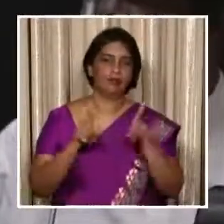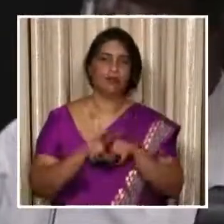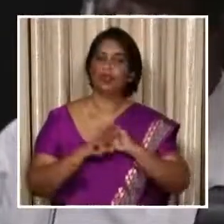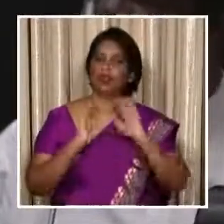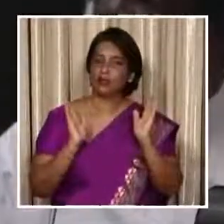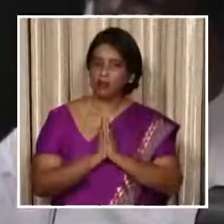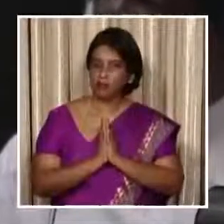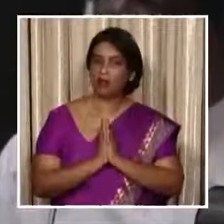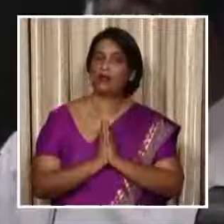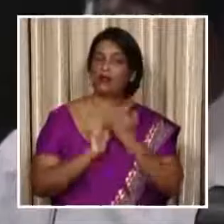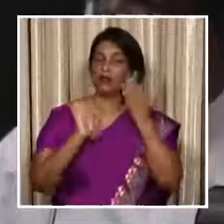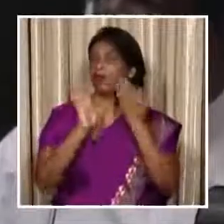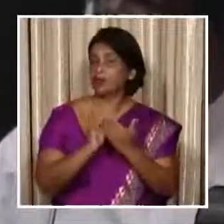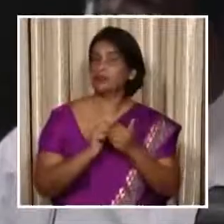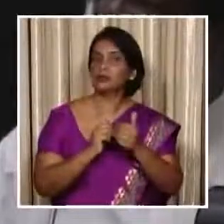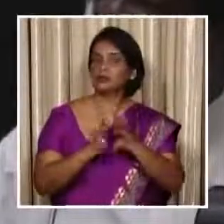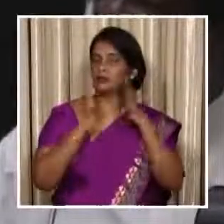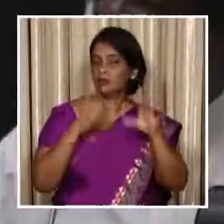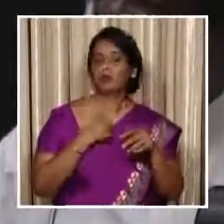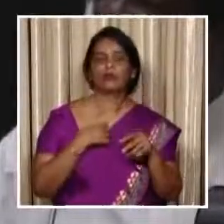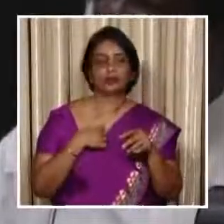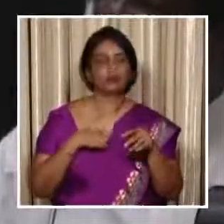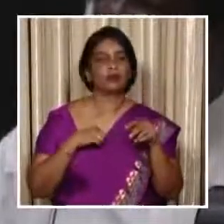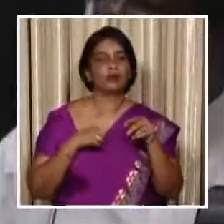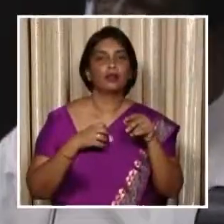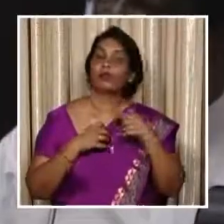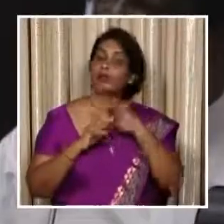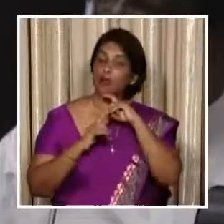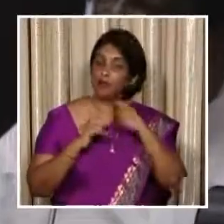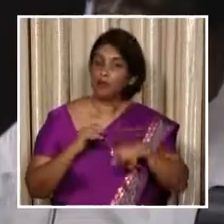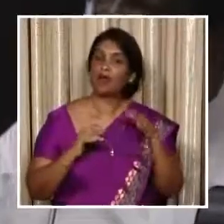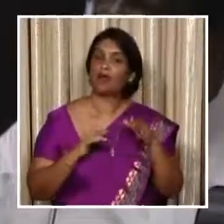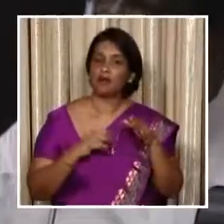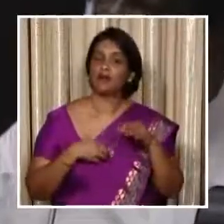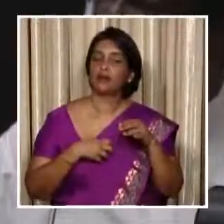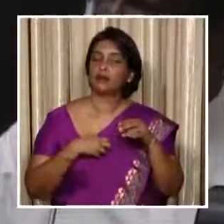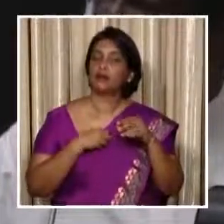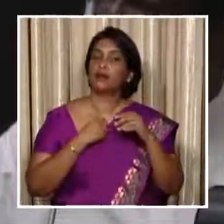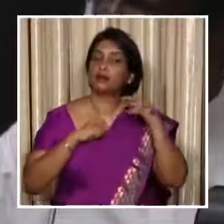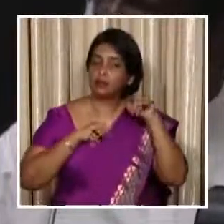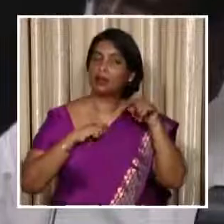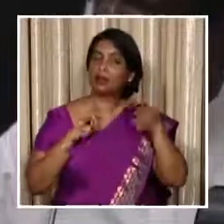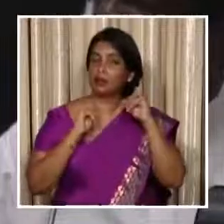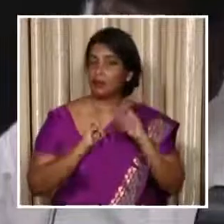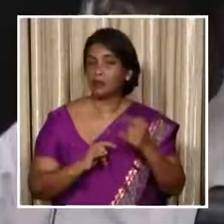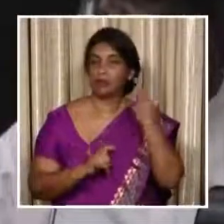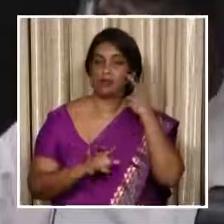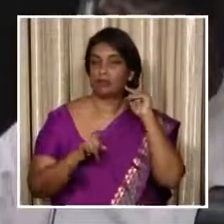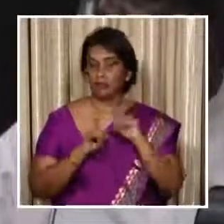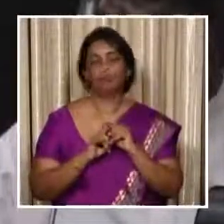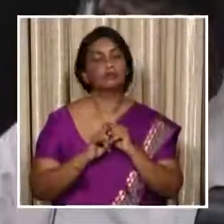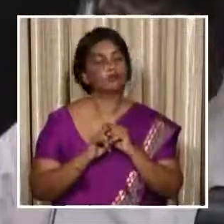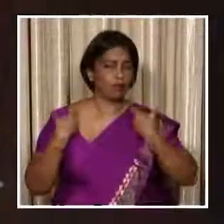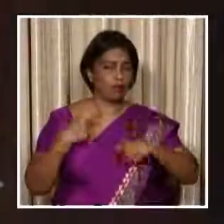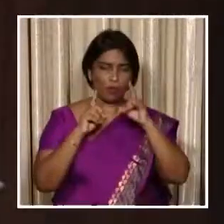ஆனால் குற்றச் செயல்களில் ஈடுபடுபவர்களுக்காக முன்னிற்கும் பாராளுமன்ற உறுப்பினர்களும் சட்டத்தரணிகளும் இருக்கின்றனர். இதனை நிறுத்த